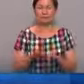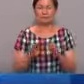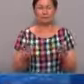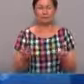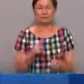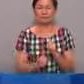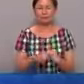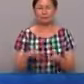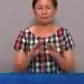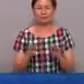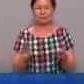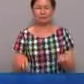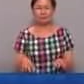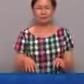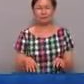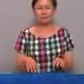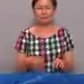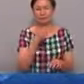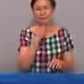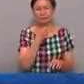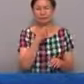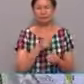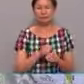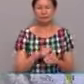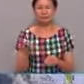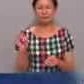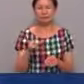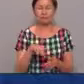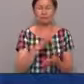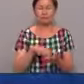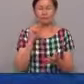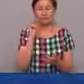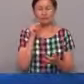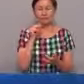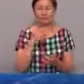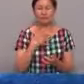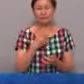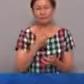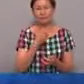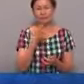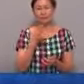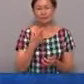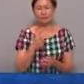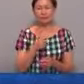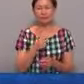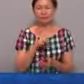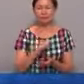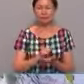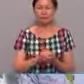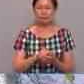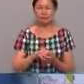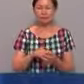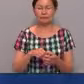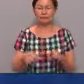и красив по-своему. Мне 9 лет, я из города Шымкент. Мне нравится заниматься,